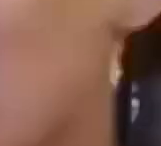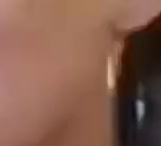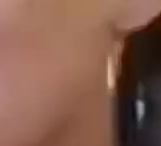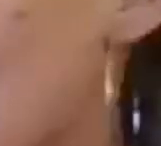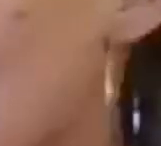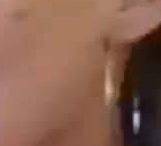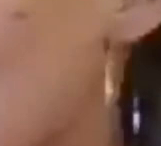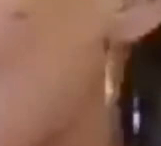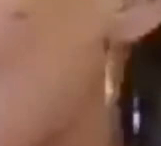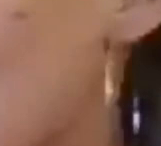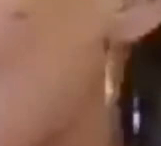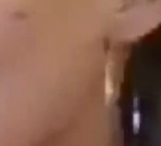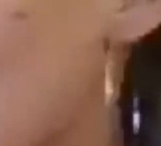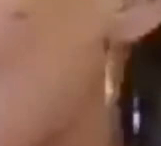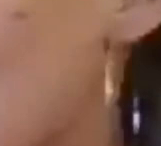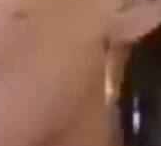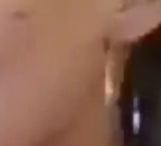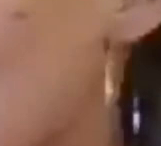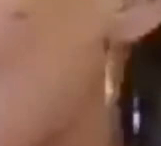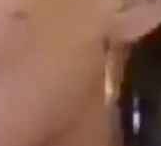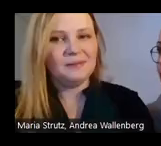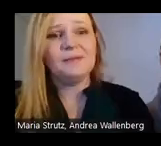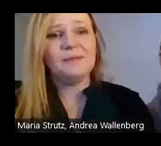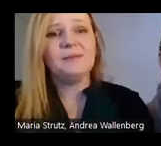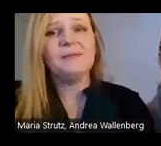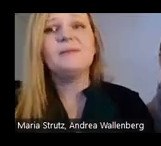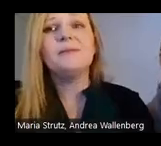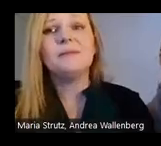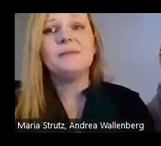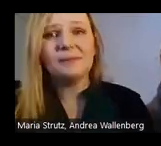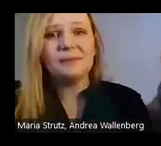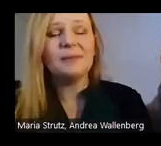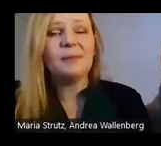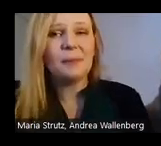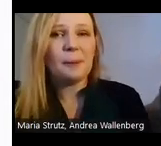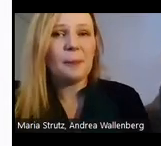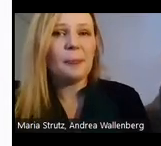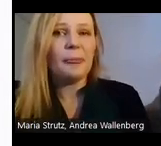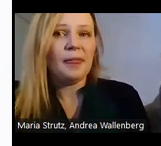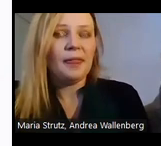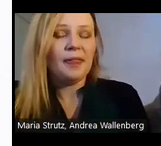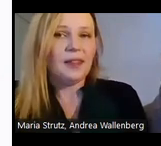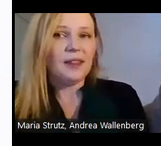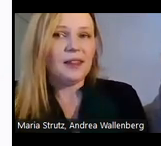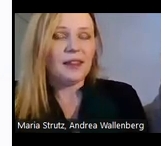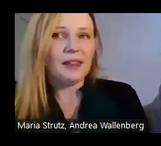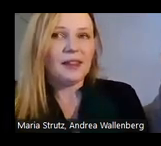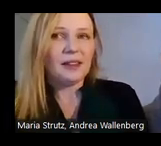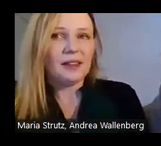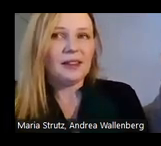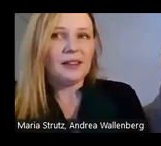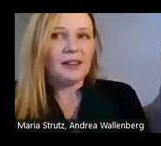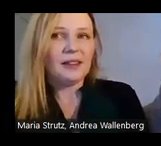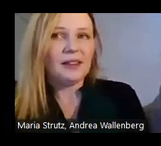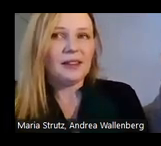samspel, även fast själva innehållet är ju inget som går att tolka riktigt rent språkligt. Men där